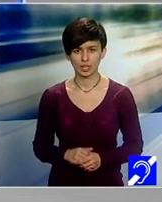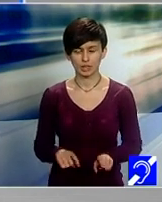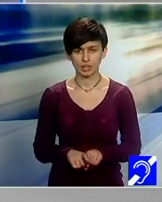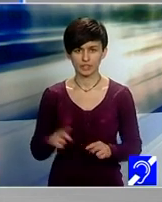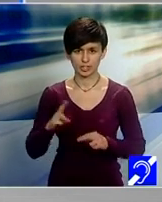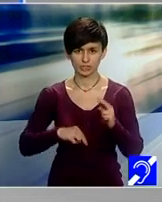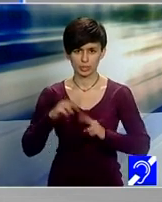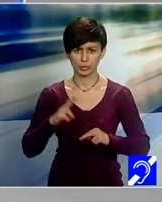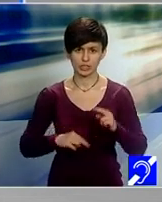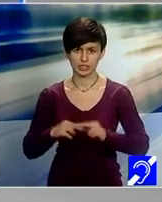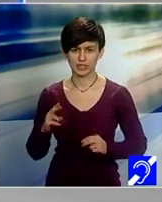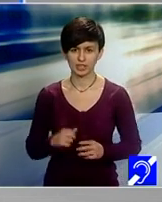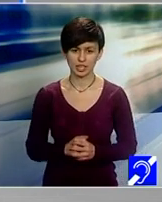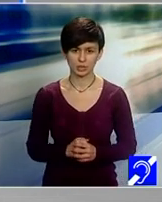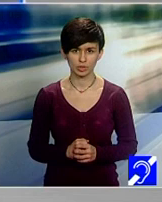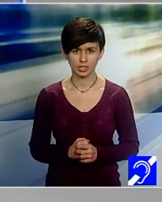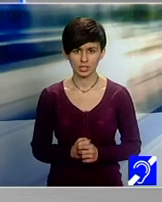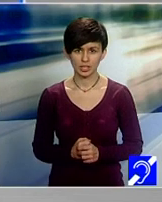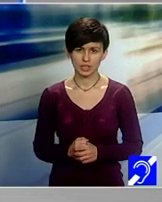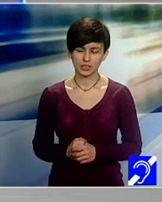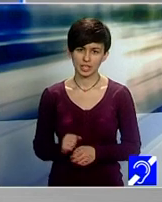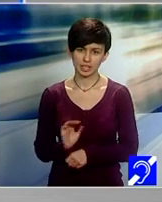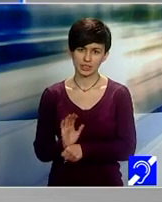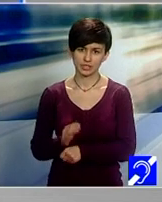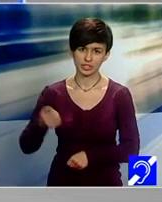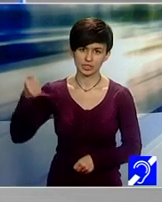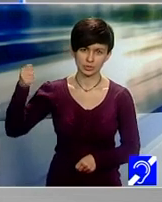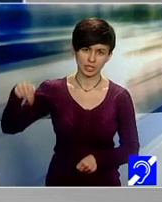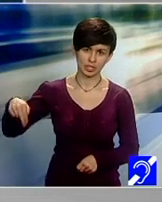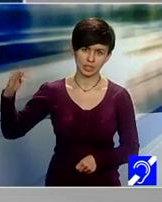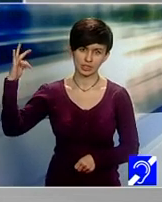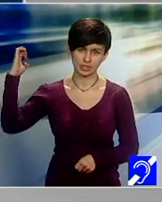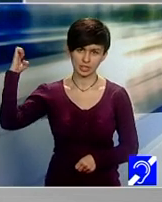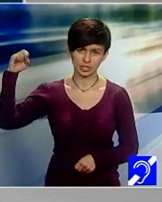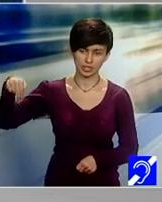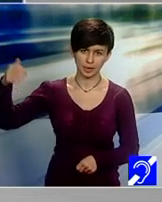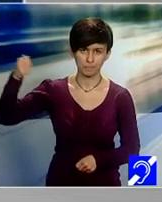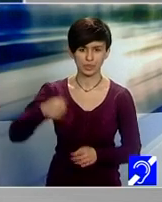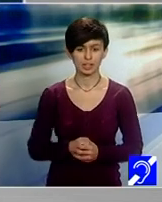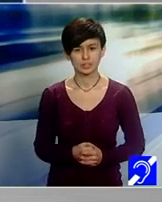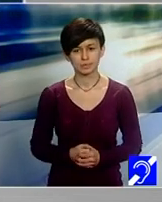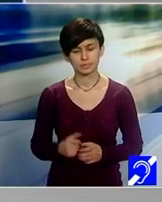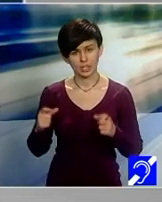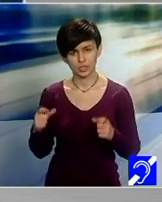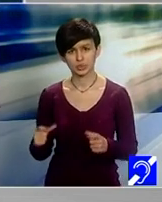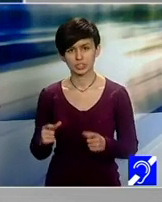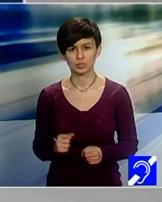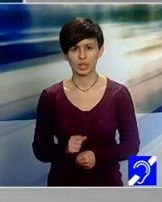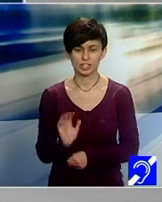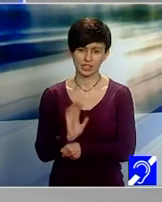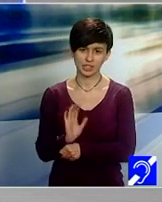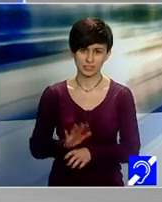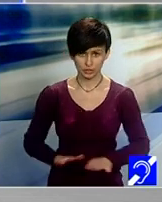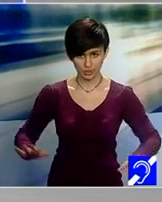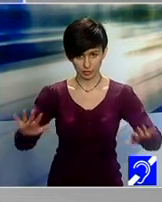ne împărțim, ba bugetari și privați, ba... Cu situația televiziunii publice, cu situația să zicem, televiziunii, da? Publice și există o